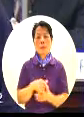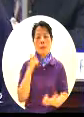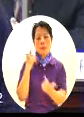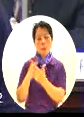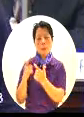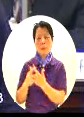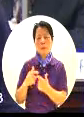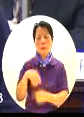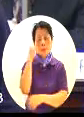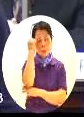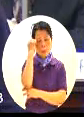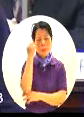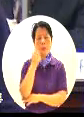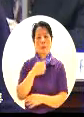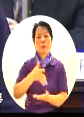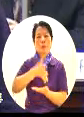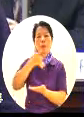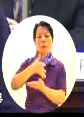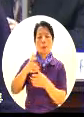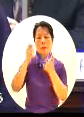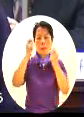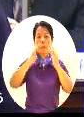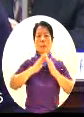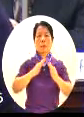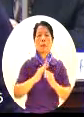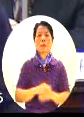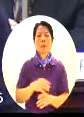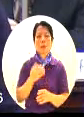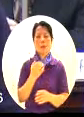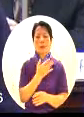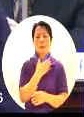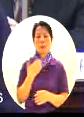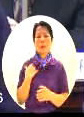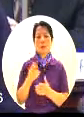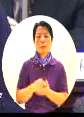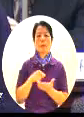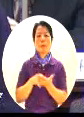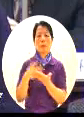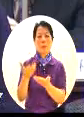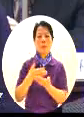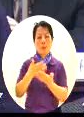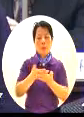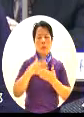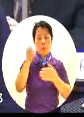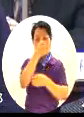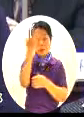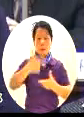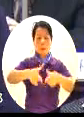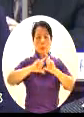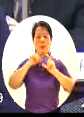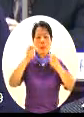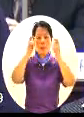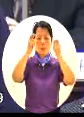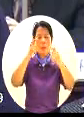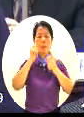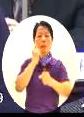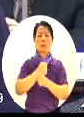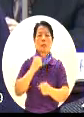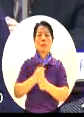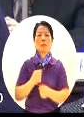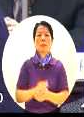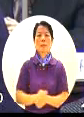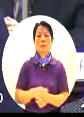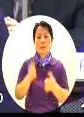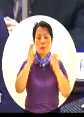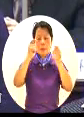的住宅，高雄市能够争取一些年轻人回到高雄工作。那